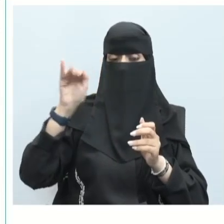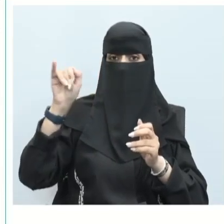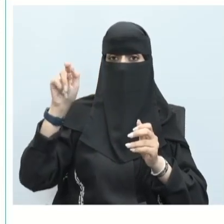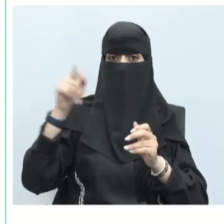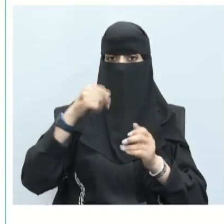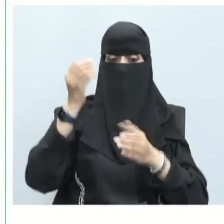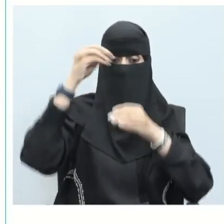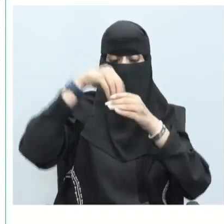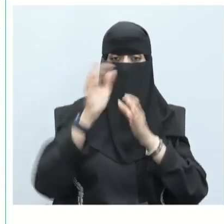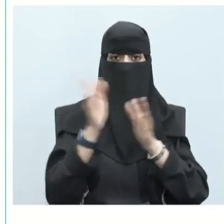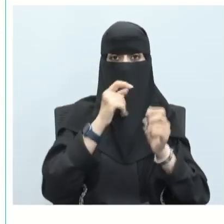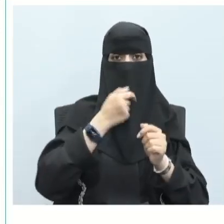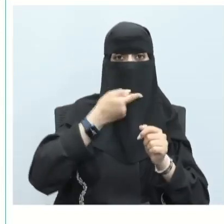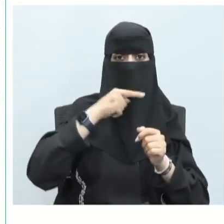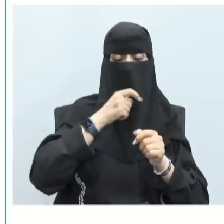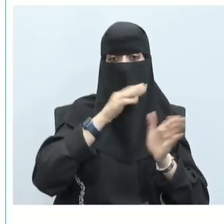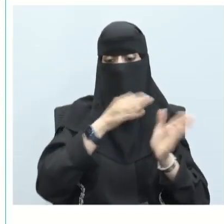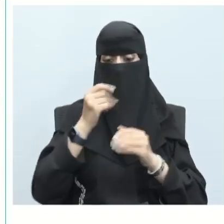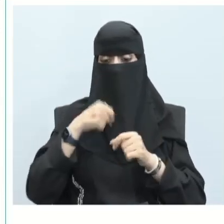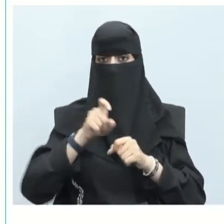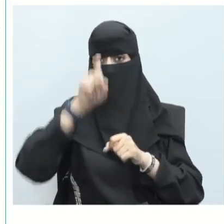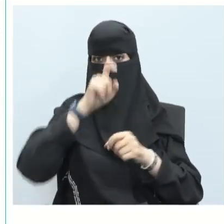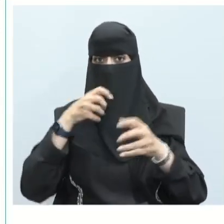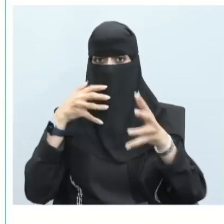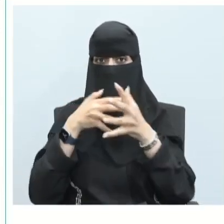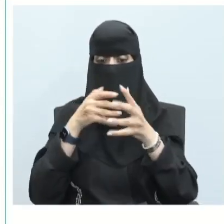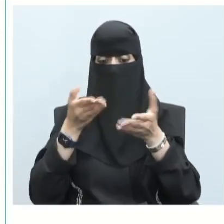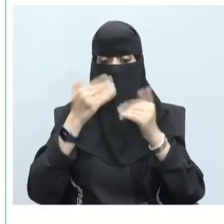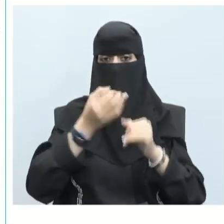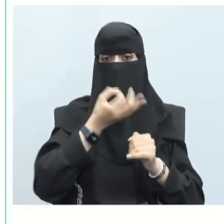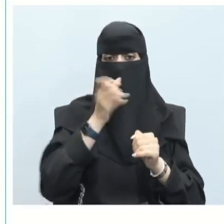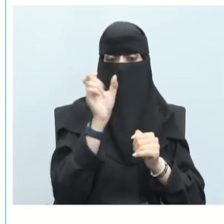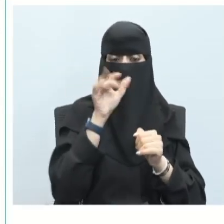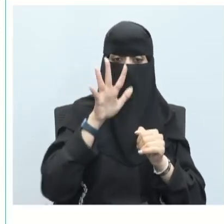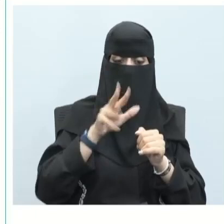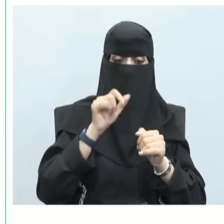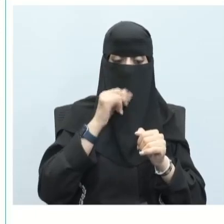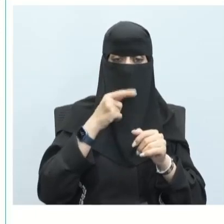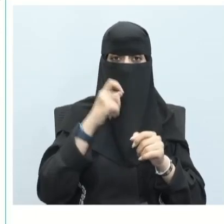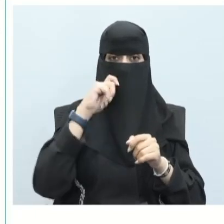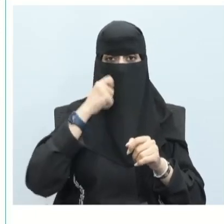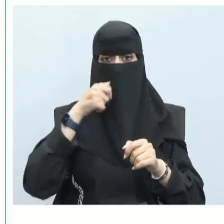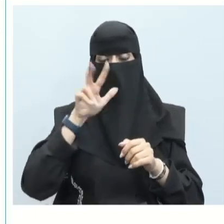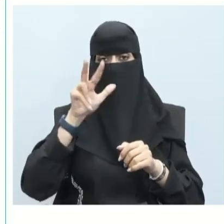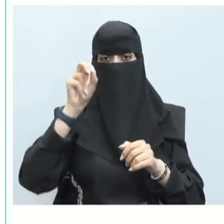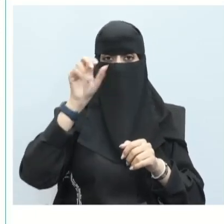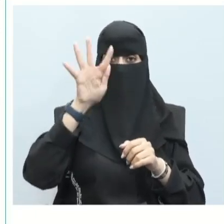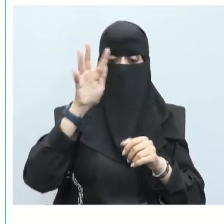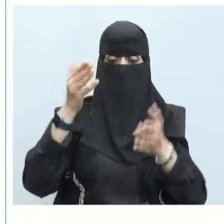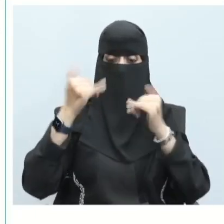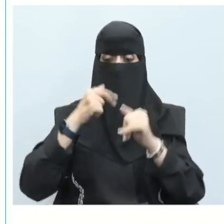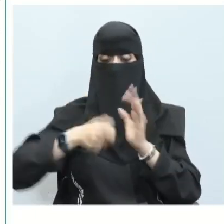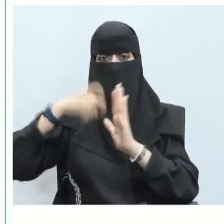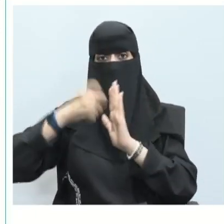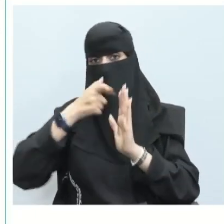الورطه الكاذبه والسؤال المشحون الالفاظ المشحونه رجل القش الاحتكام